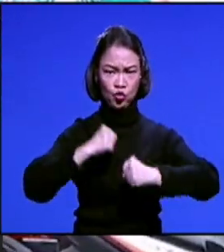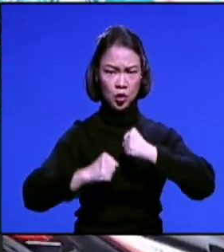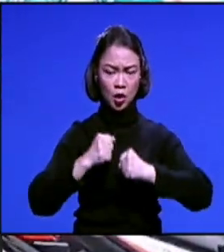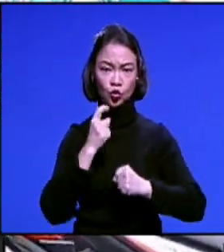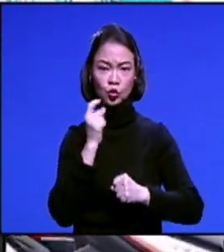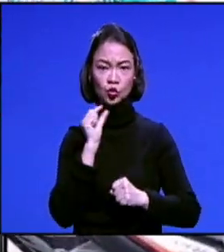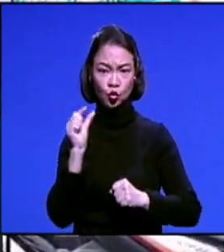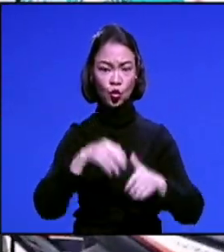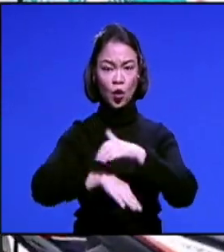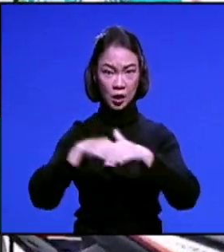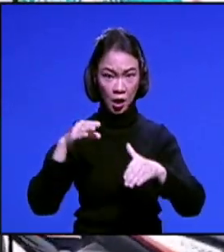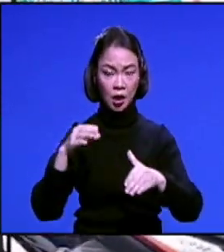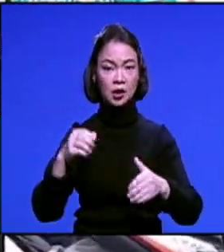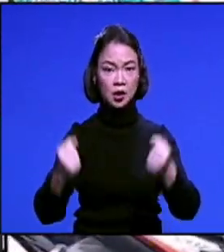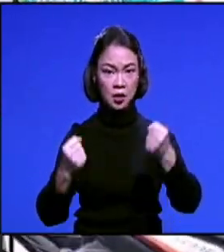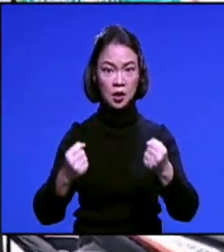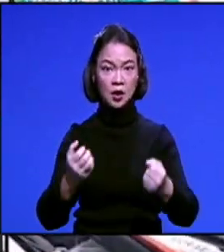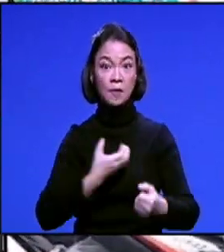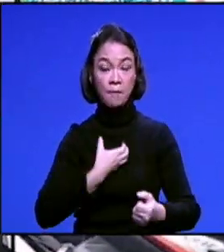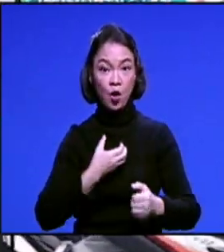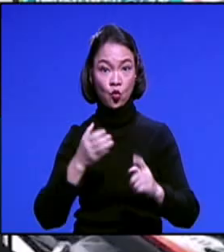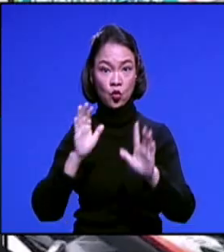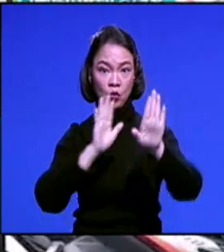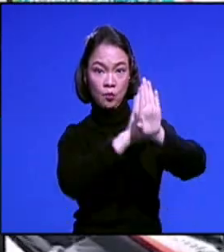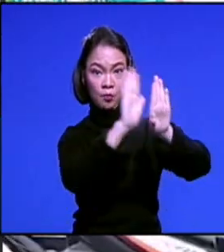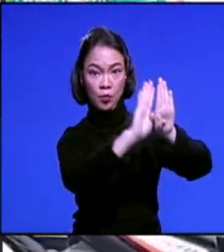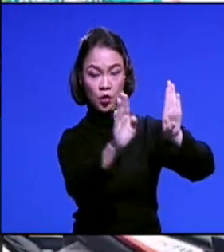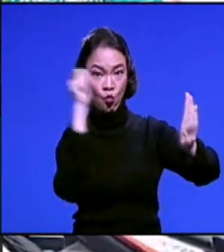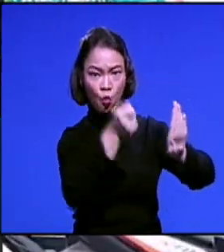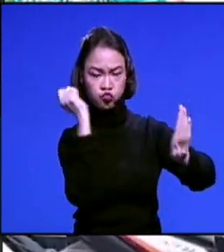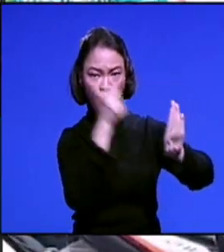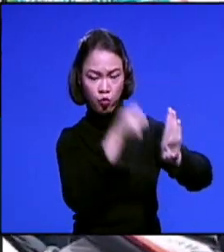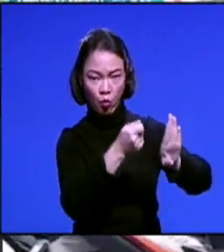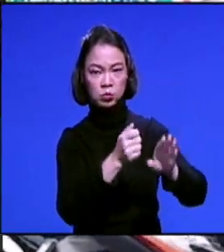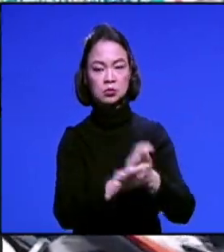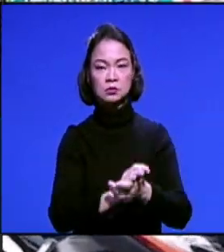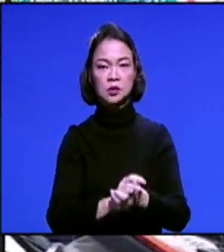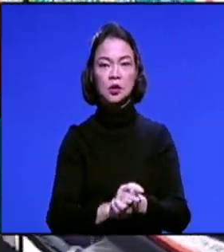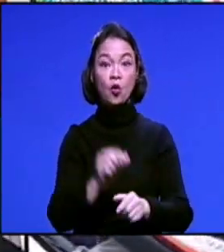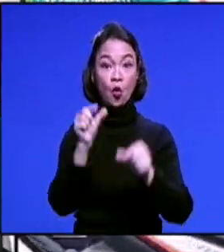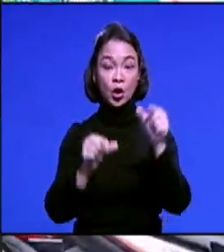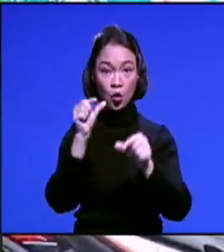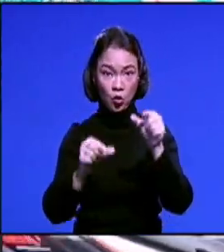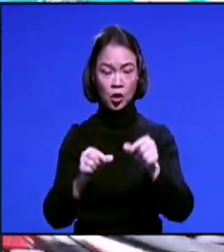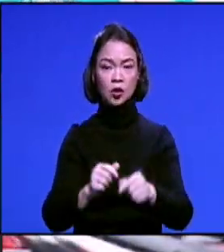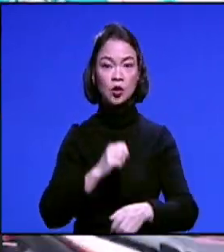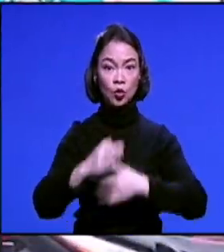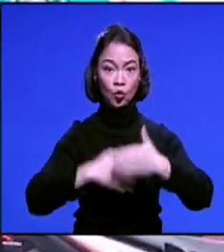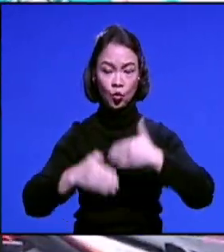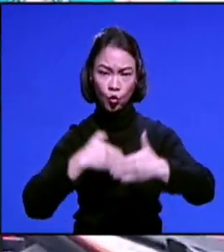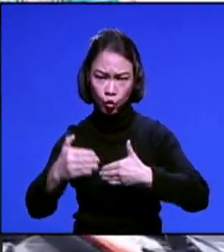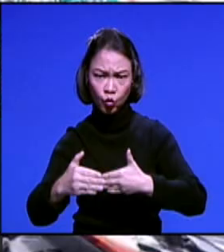tadi sempat mau mecahin kaca, tapi memang di sana juga orang-orang terus berusaha